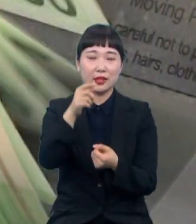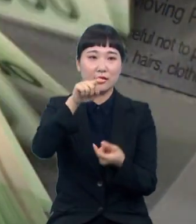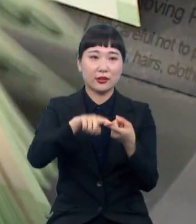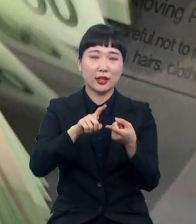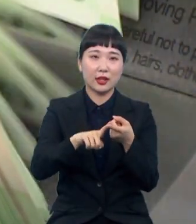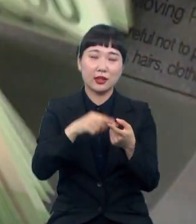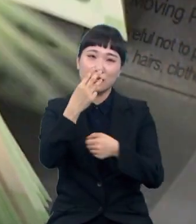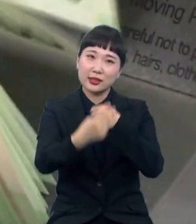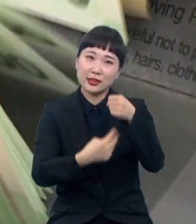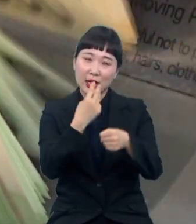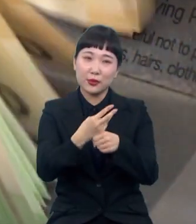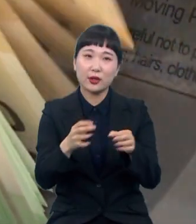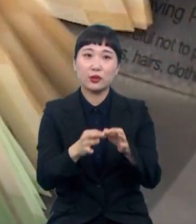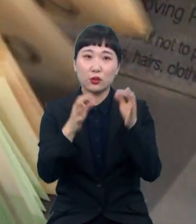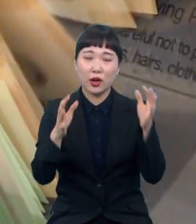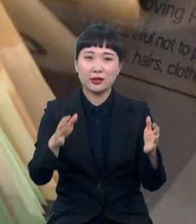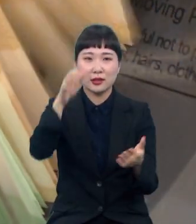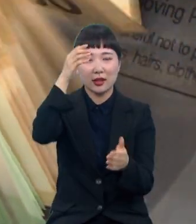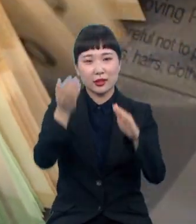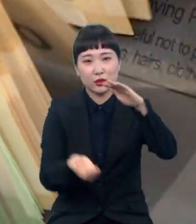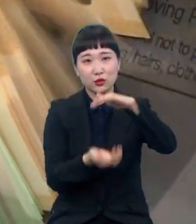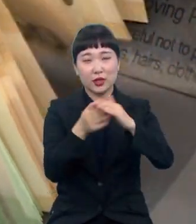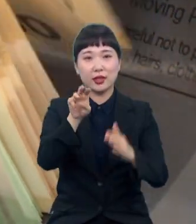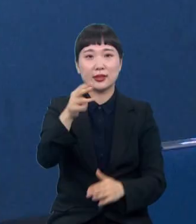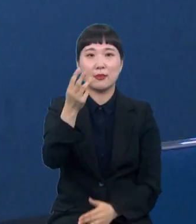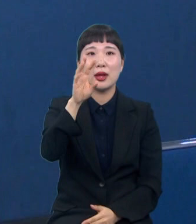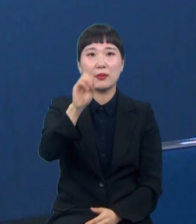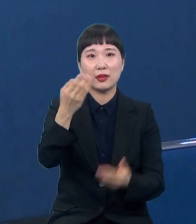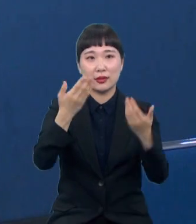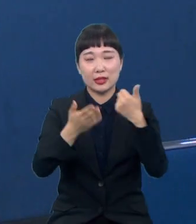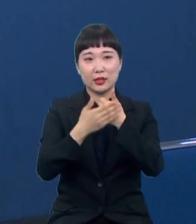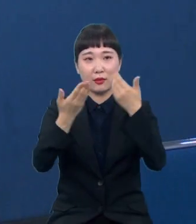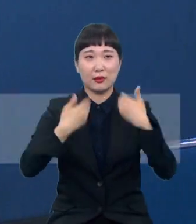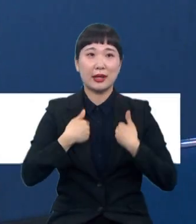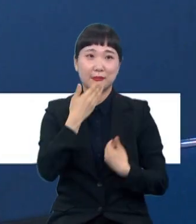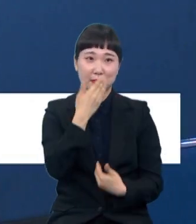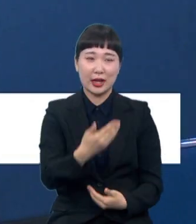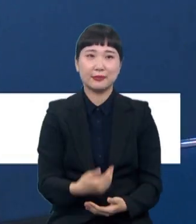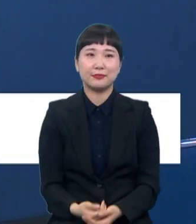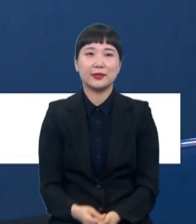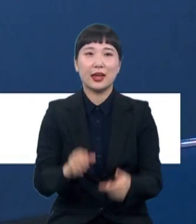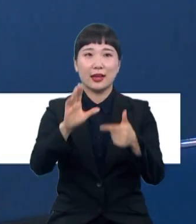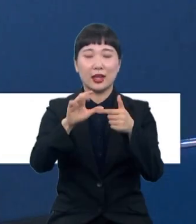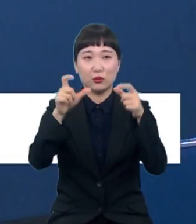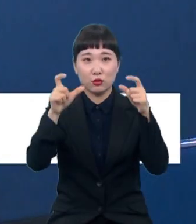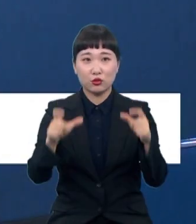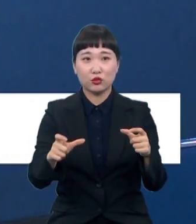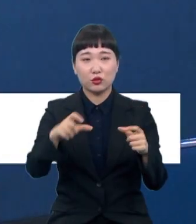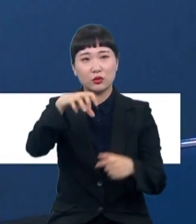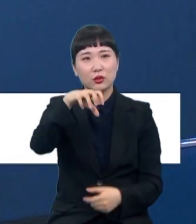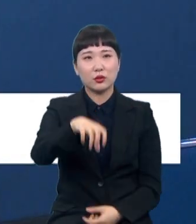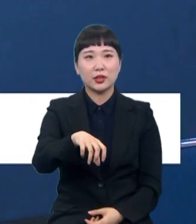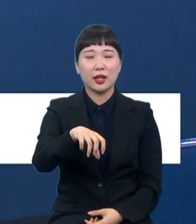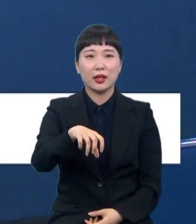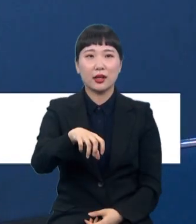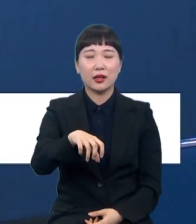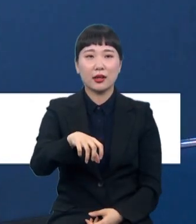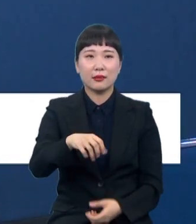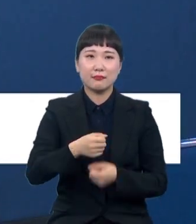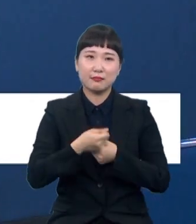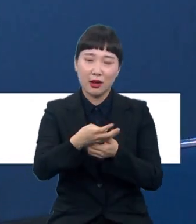금액으로 보면 300만 원까지 지원받을 수 있습니다. 이제 남동구 소재 전용 면적이 85평방미터